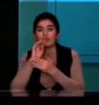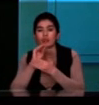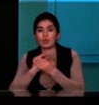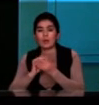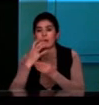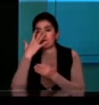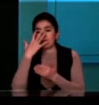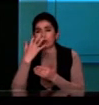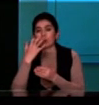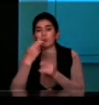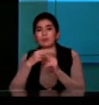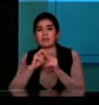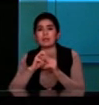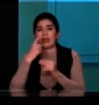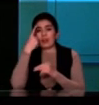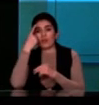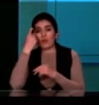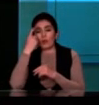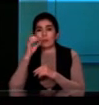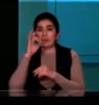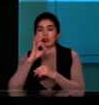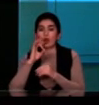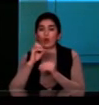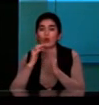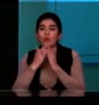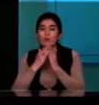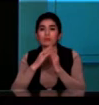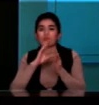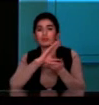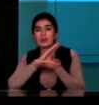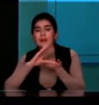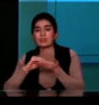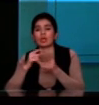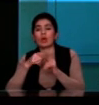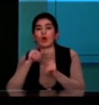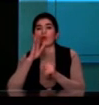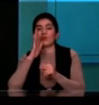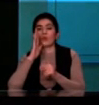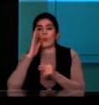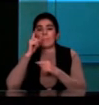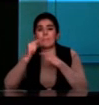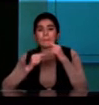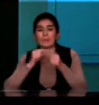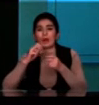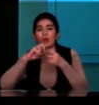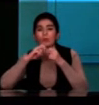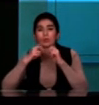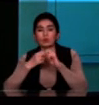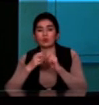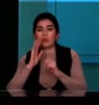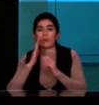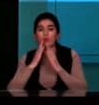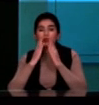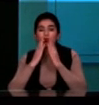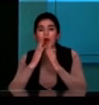с рисунками и информацией об учебных заведениях, в которых вы в будущем планируете учиться. Я напоминаю, что